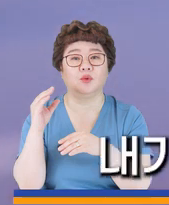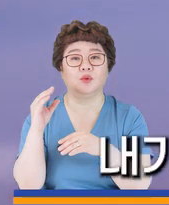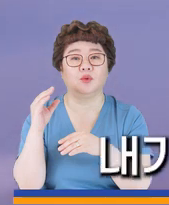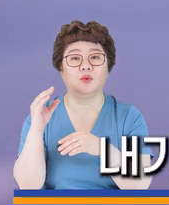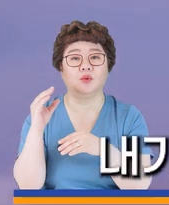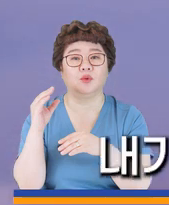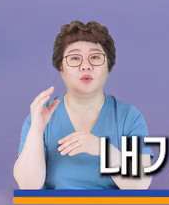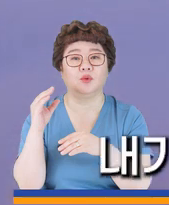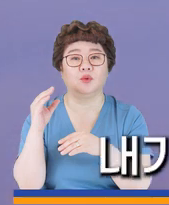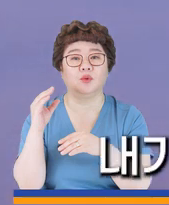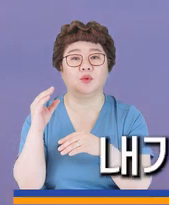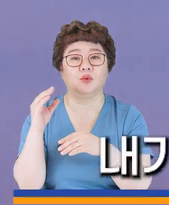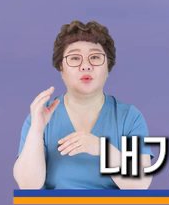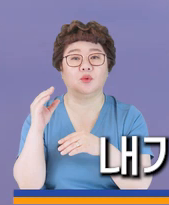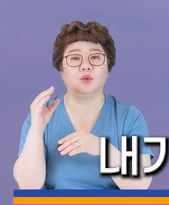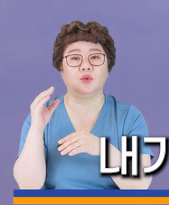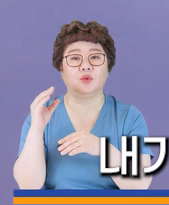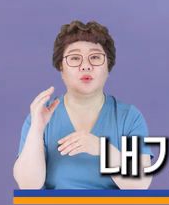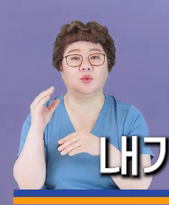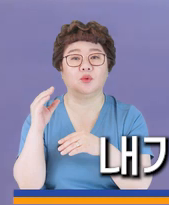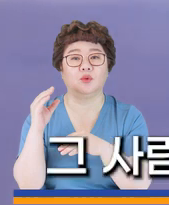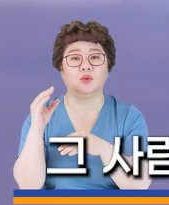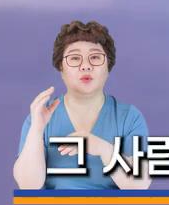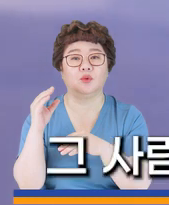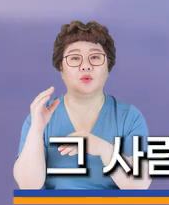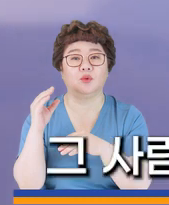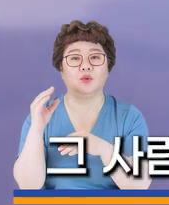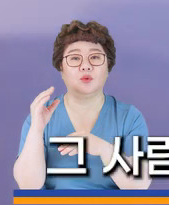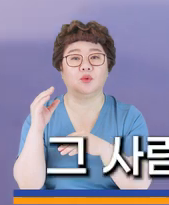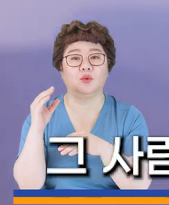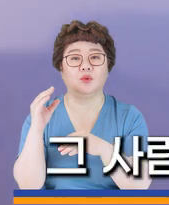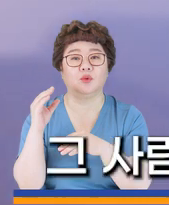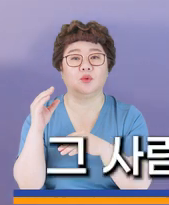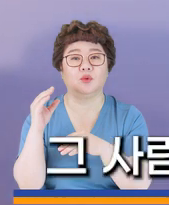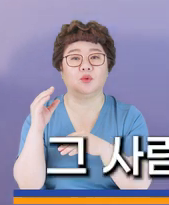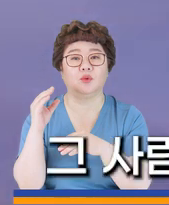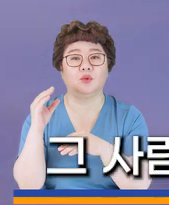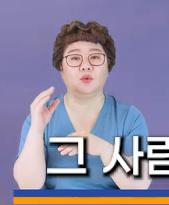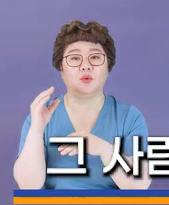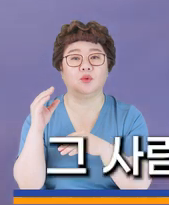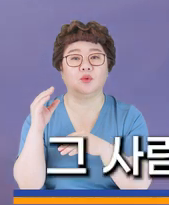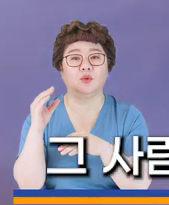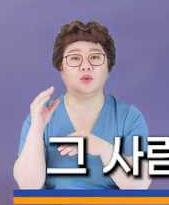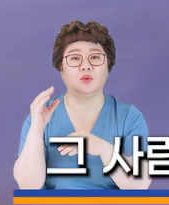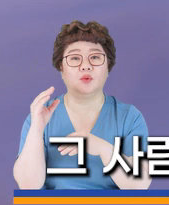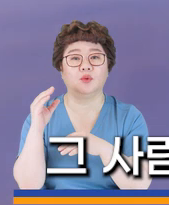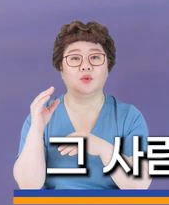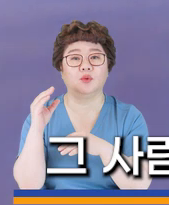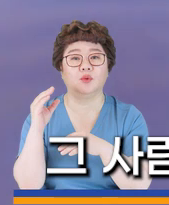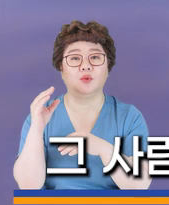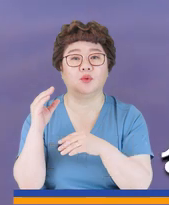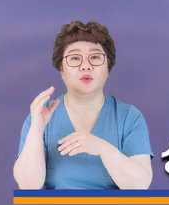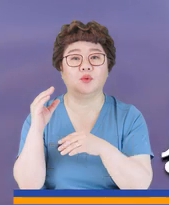싶은 사람이 안 가져지면 내 모든 것을 바쳐서 그 사람을 부셔버릴 수도 있는 정말로 어마어마한